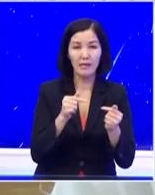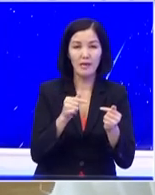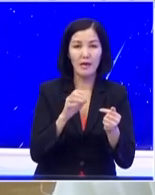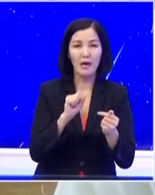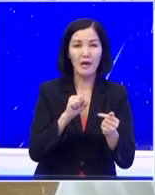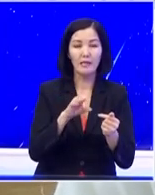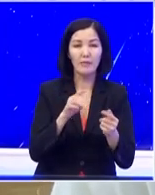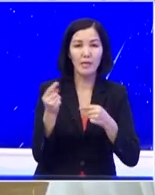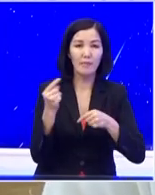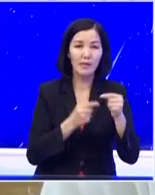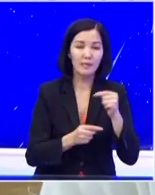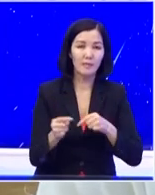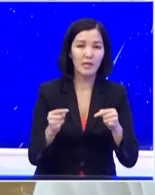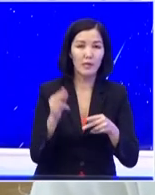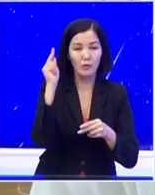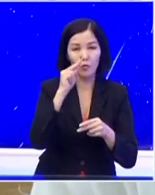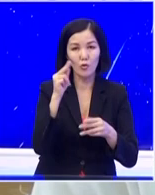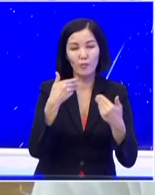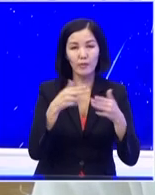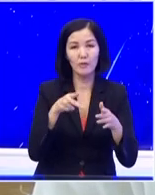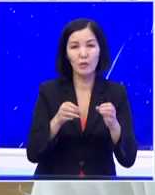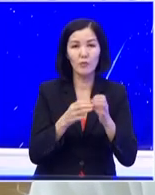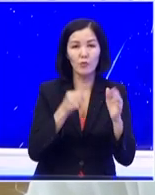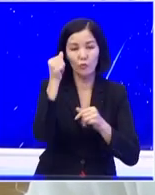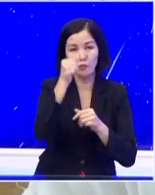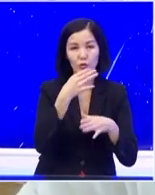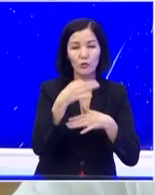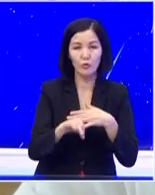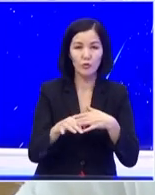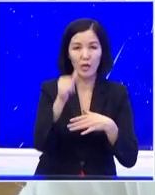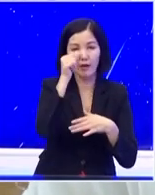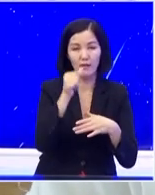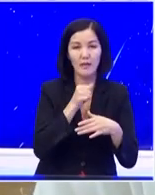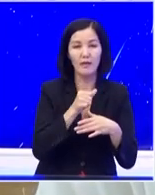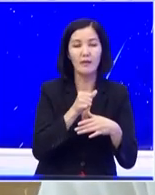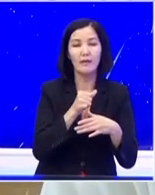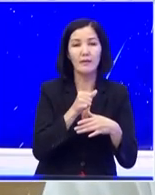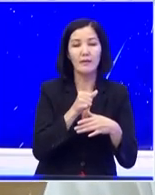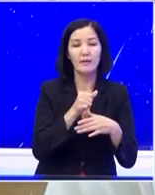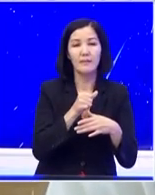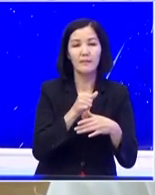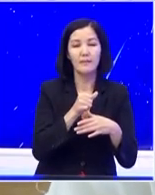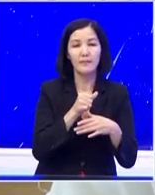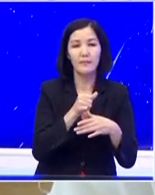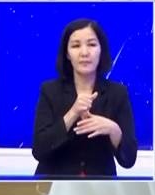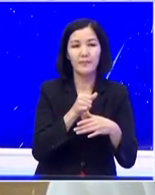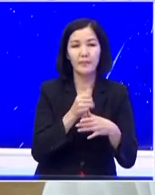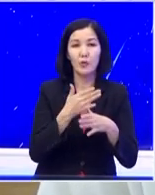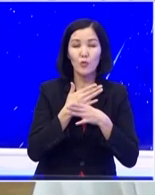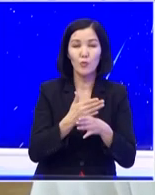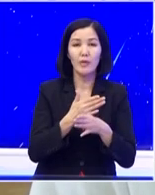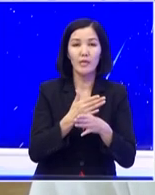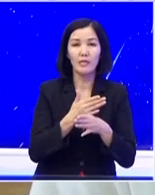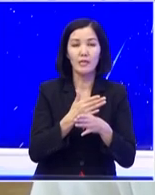екен кәсіпкерлер палатасында оқып бітірдім 2019 жылы күз айында. Солардың жаңағы көмегі